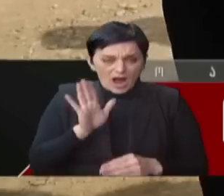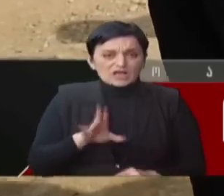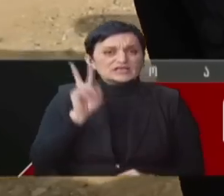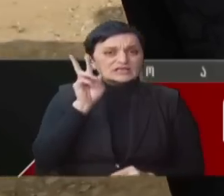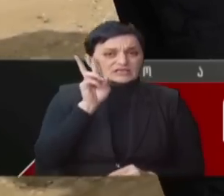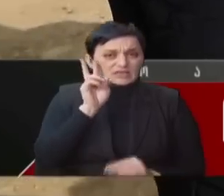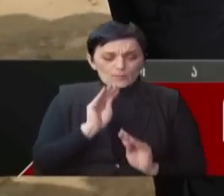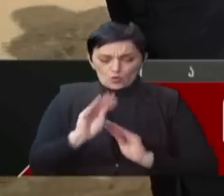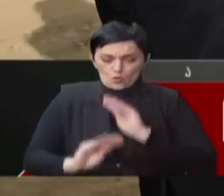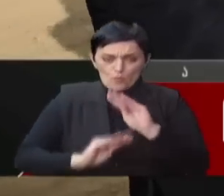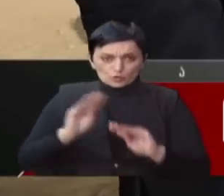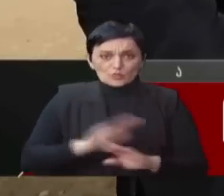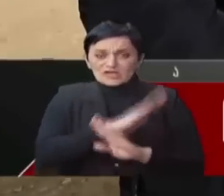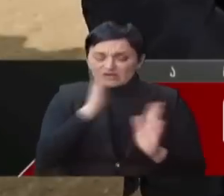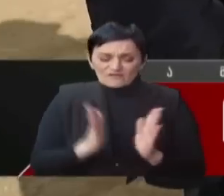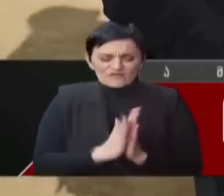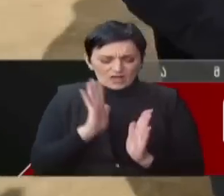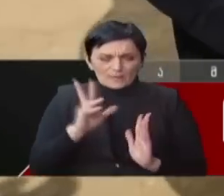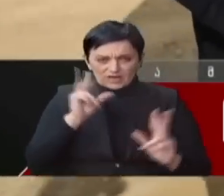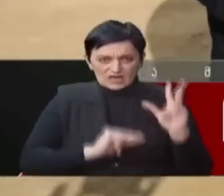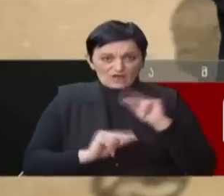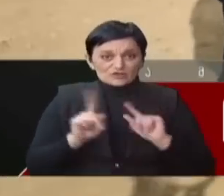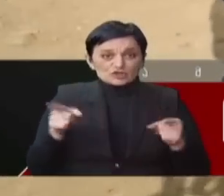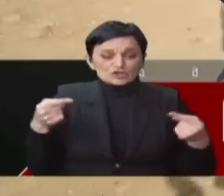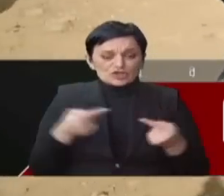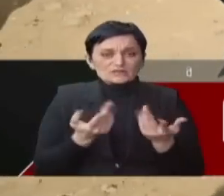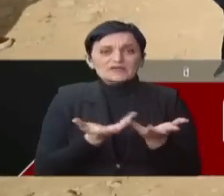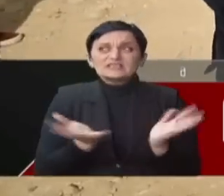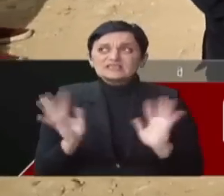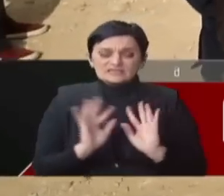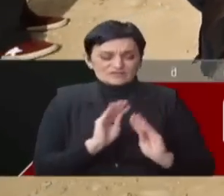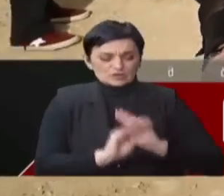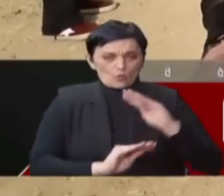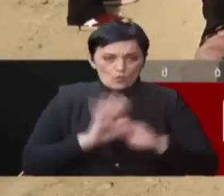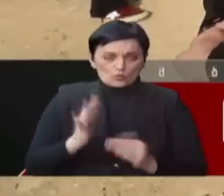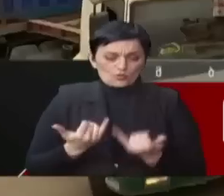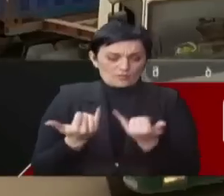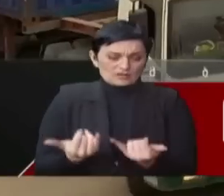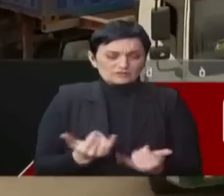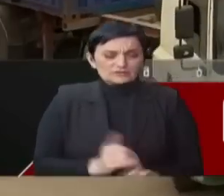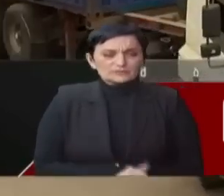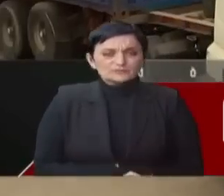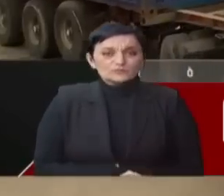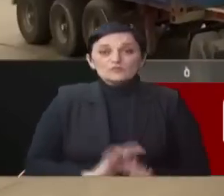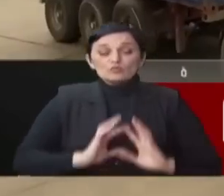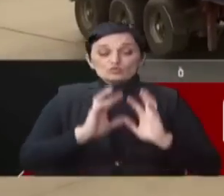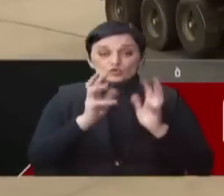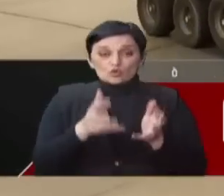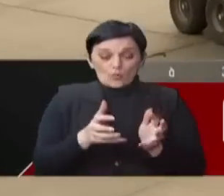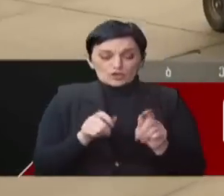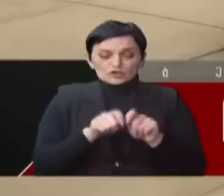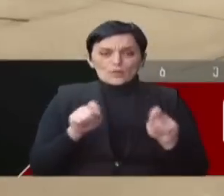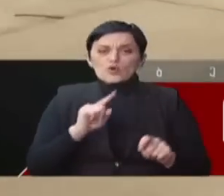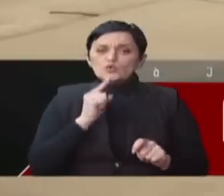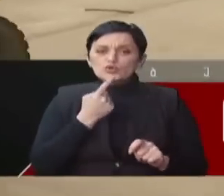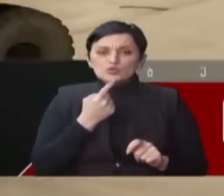Pareșovi, Moscobili, Escoela, Pericreba, Gatualic, Nemule, Șesaba, Misi, Simse, Icreba, Moscobili, Matis. Მსოფლიოში შექმნილი